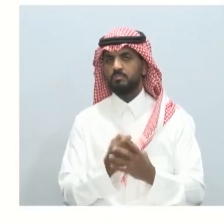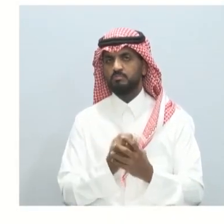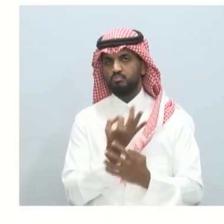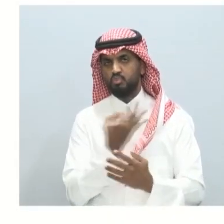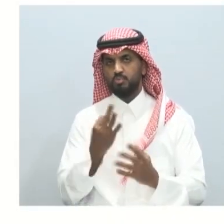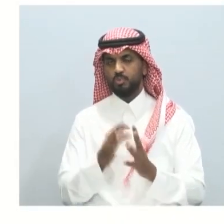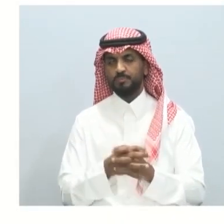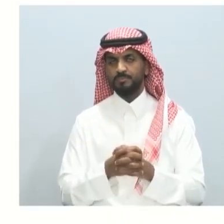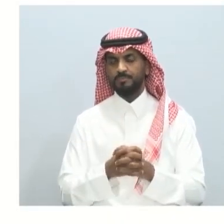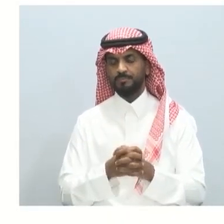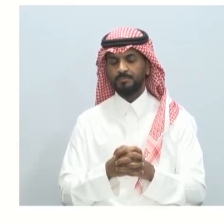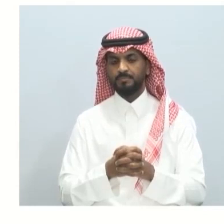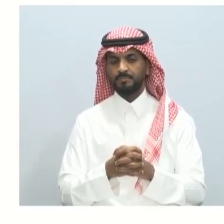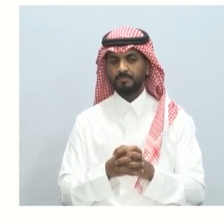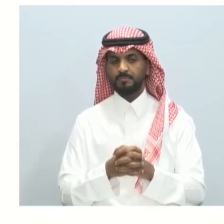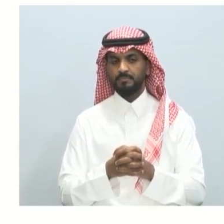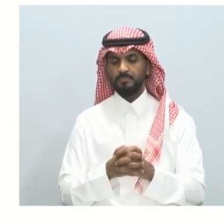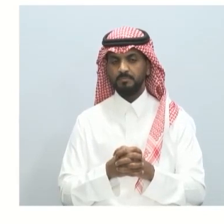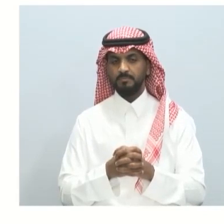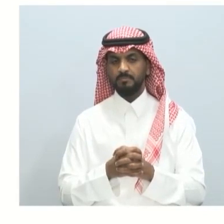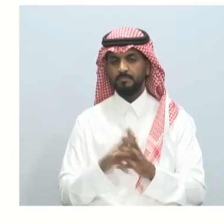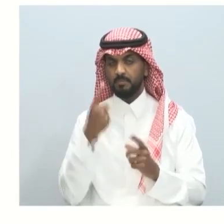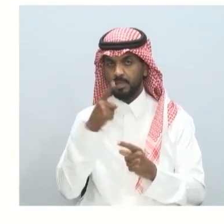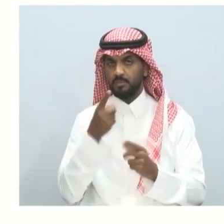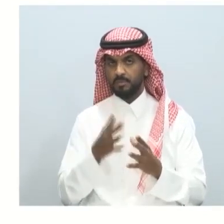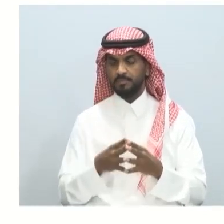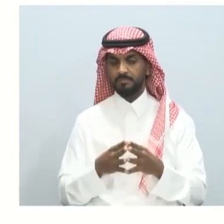الكوب المملوء ما